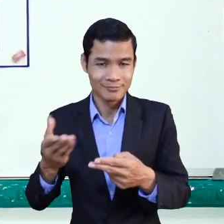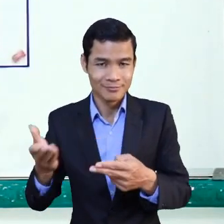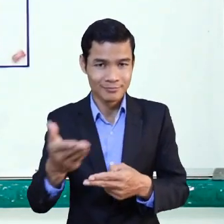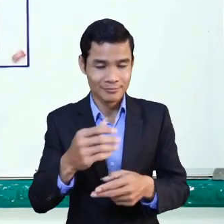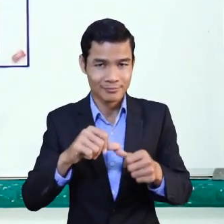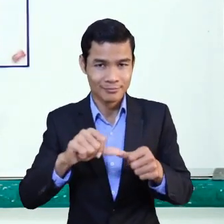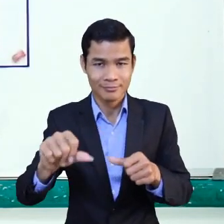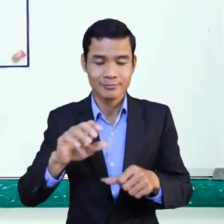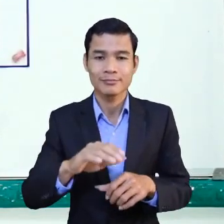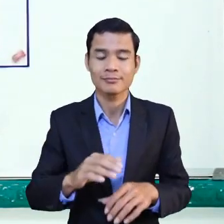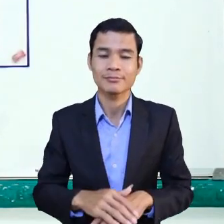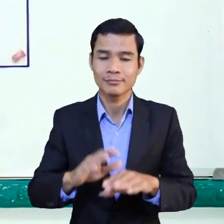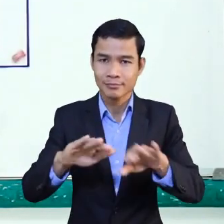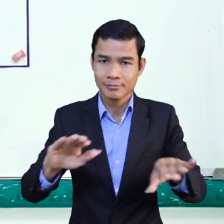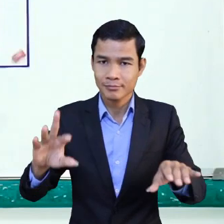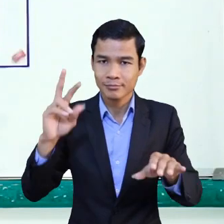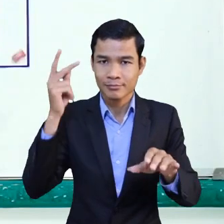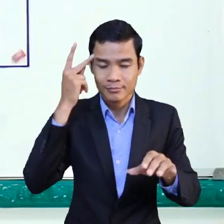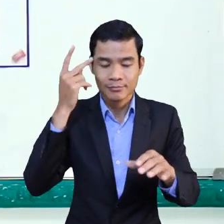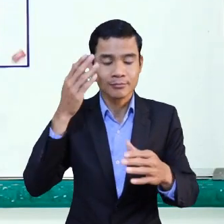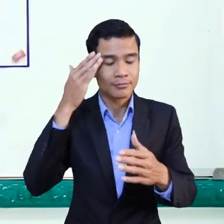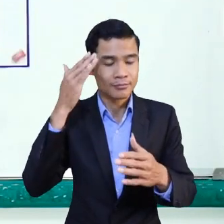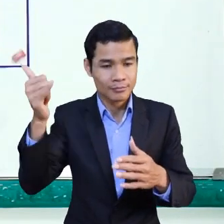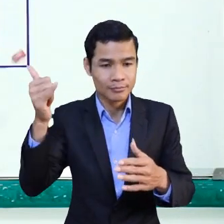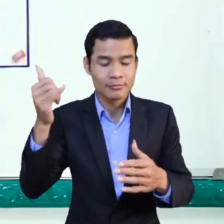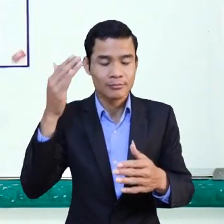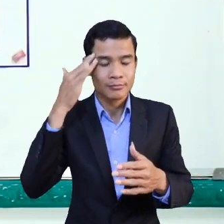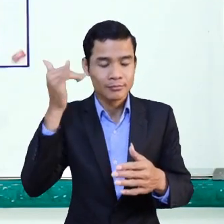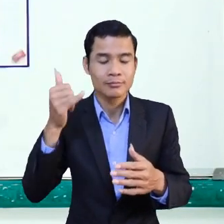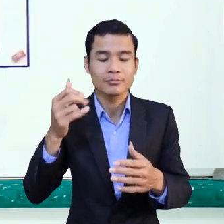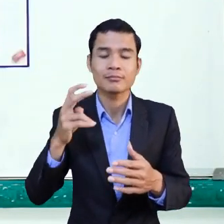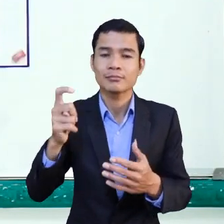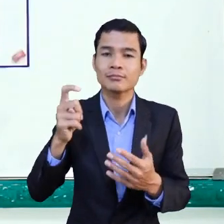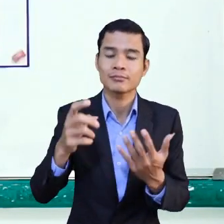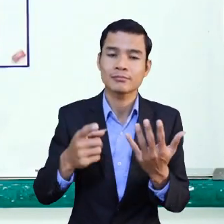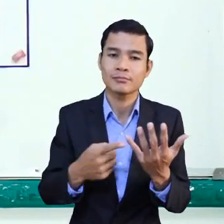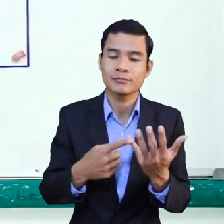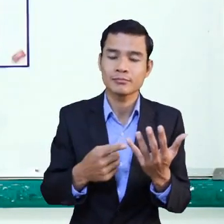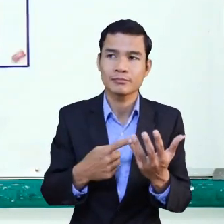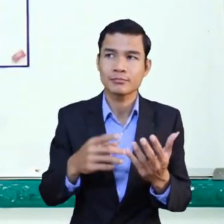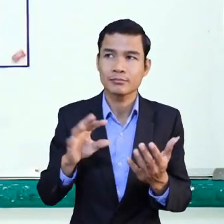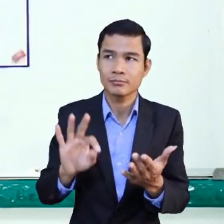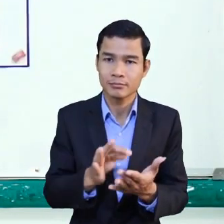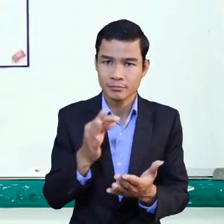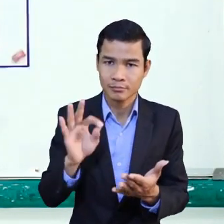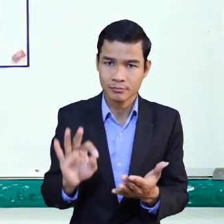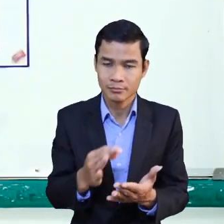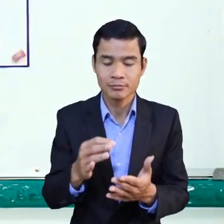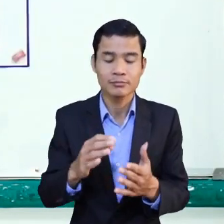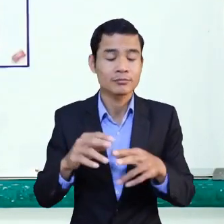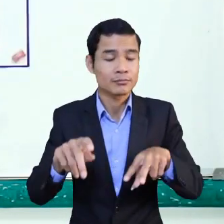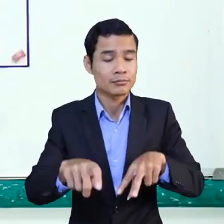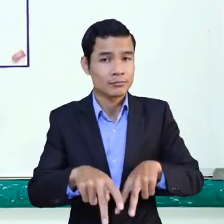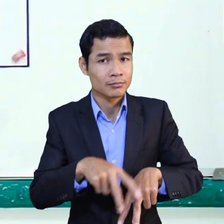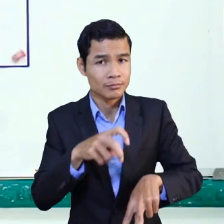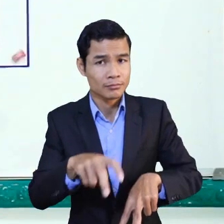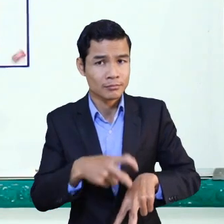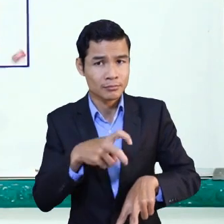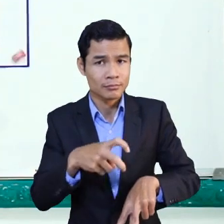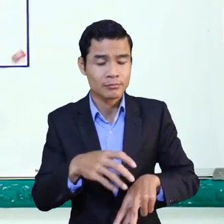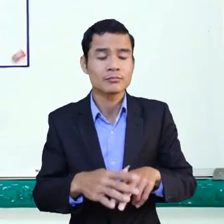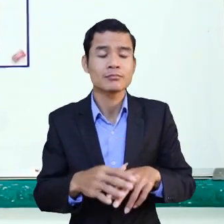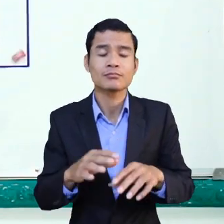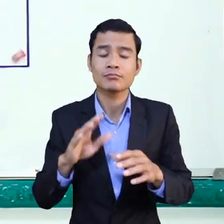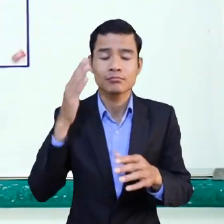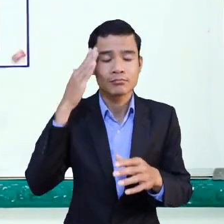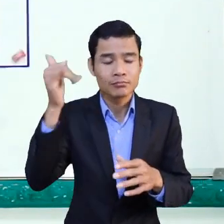ន្តតើកូនគិតថាហេតុអ្វីបានជាខេដេកខោចាហេតុអីទៅបានខេដេកខោ